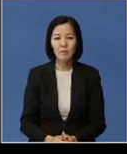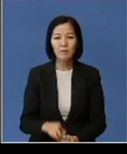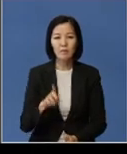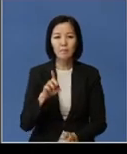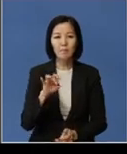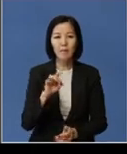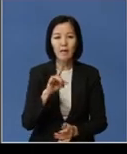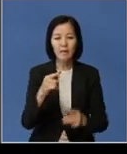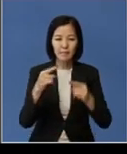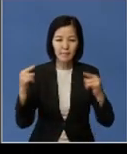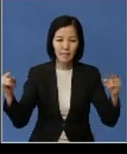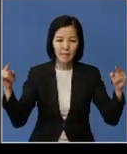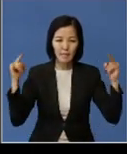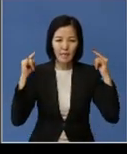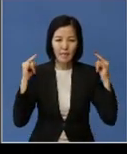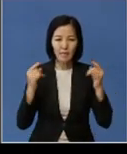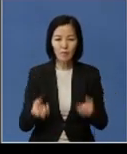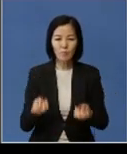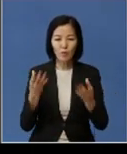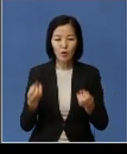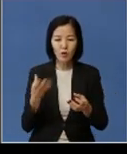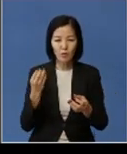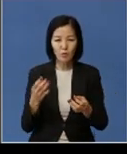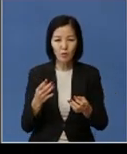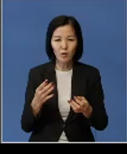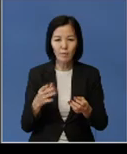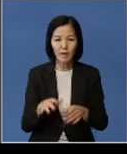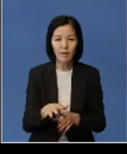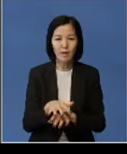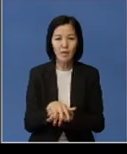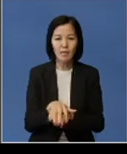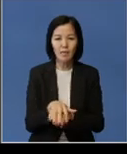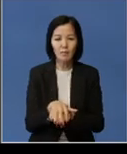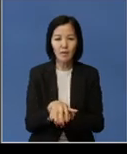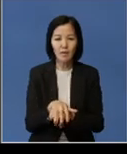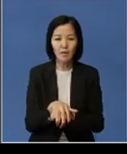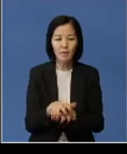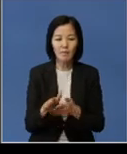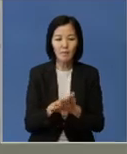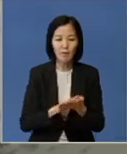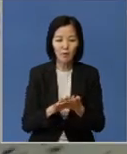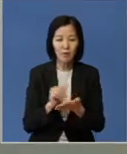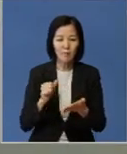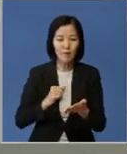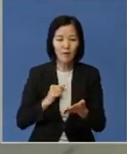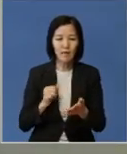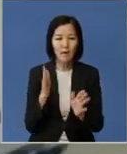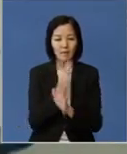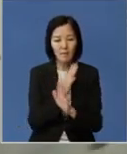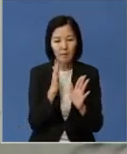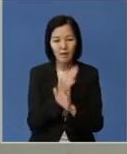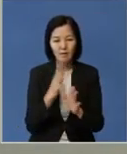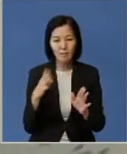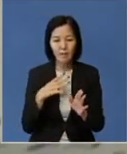солтүстік шығыс жағалауында мұнай төгіліп, салдарынан теңіз тасбақалары қырылып қалды. Бұл туралы жергілікті қоршаған ортаны қорғау агенттігі